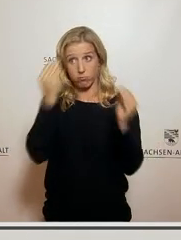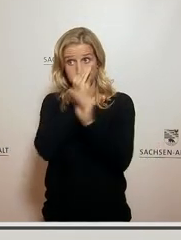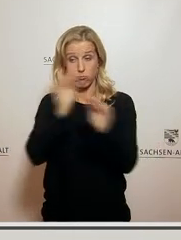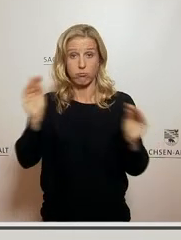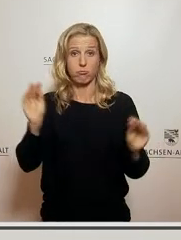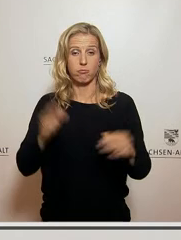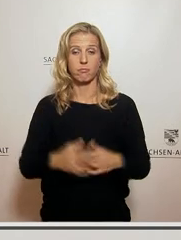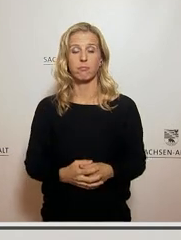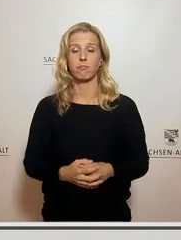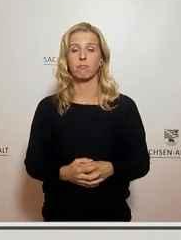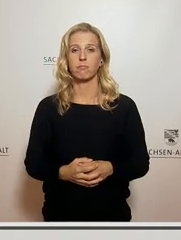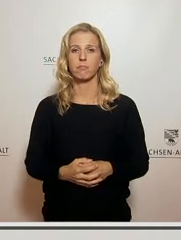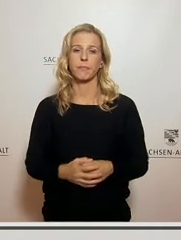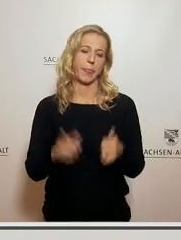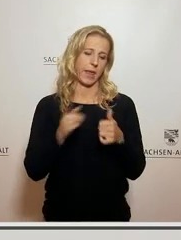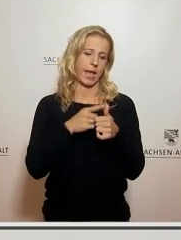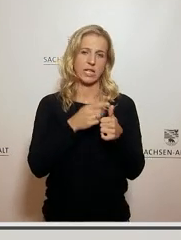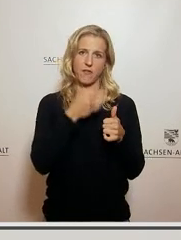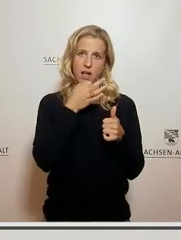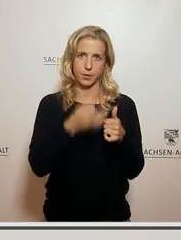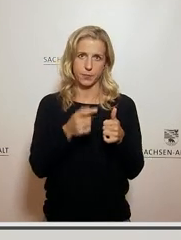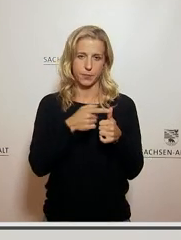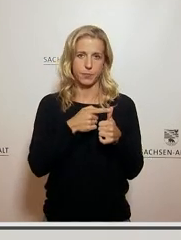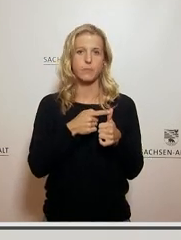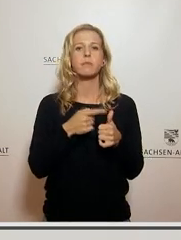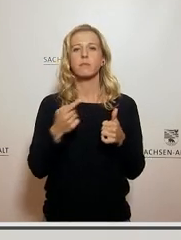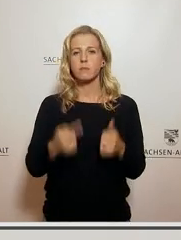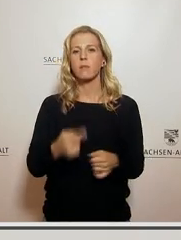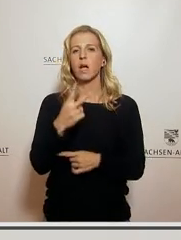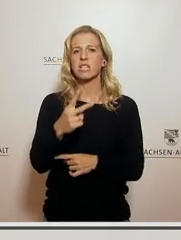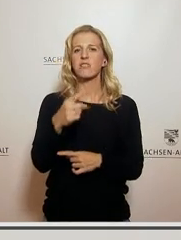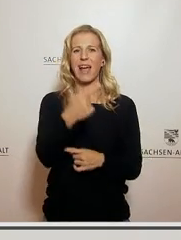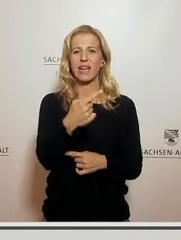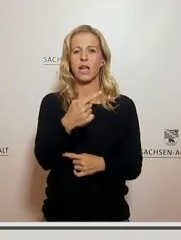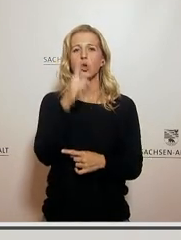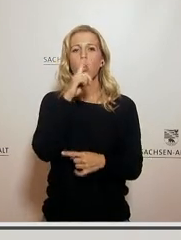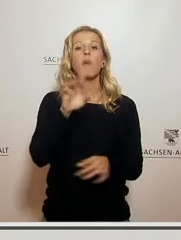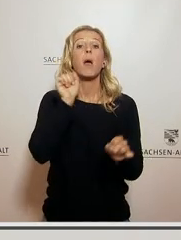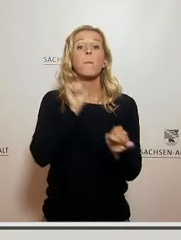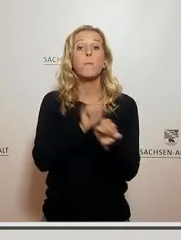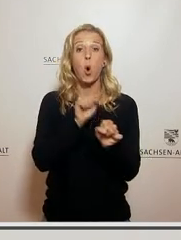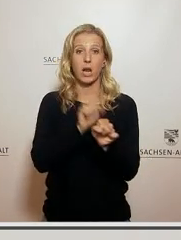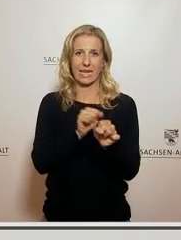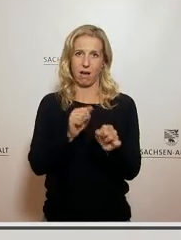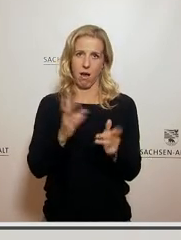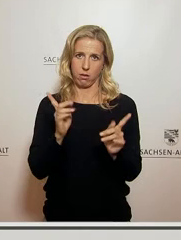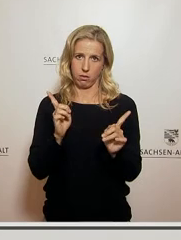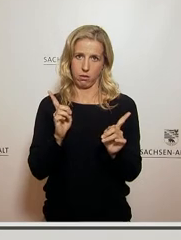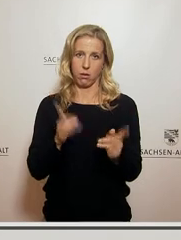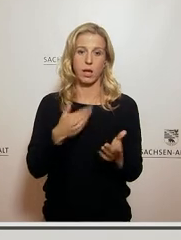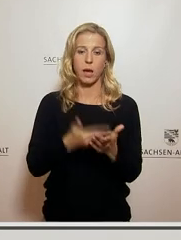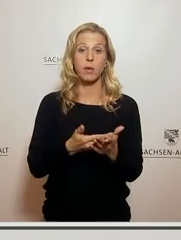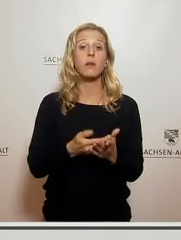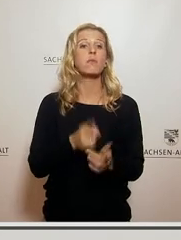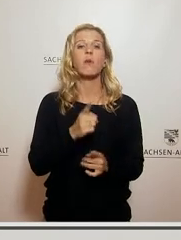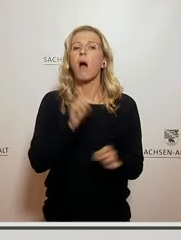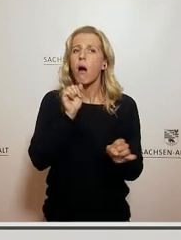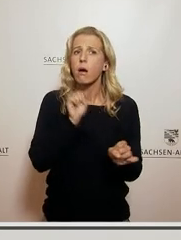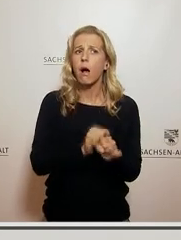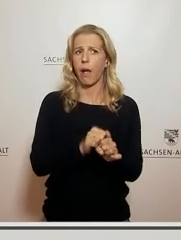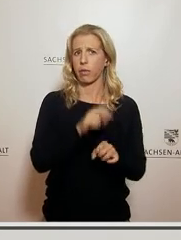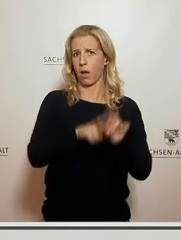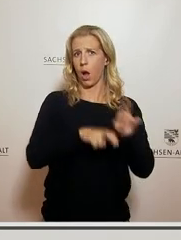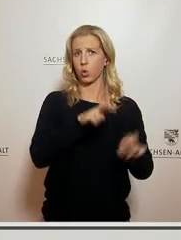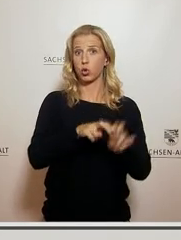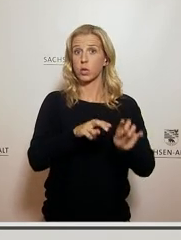Ja, zur Frage 1. Wir haben jetzt ja extra dieses 2G als Option gewählt. Man kann es machen, muss es aber nicht.